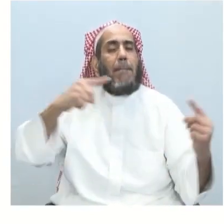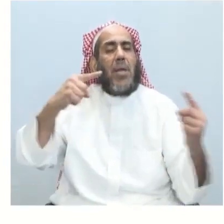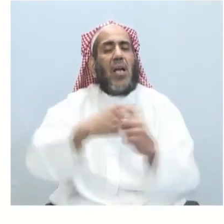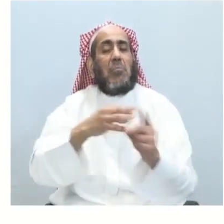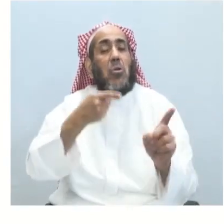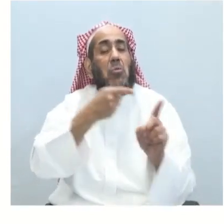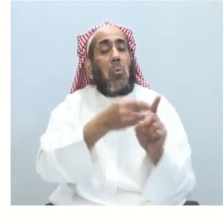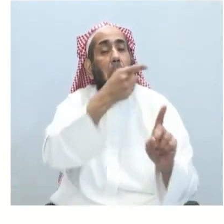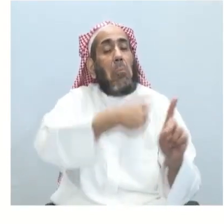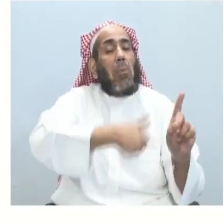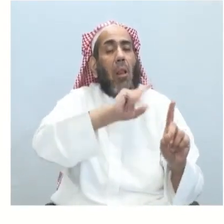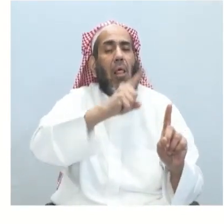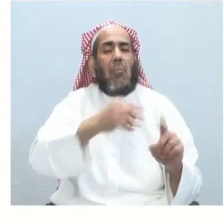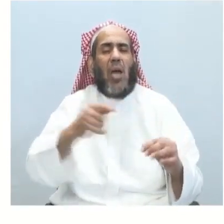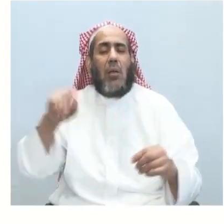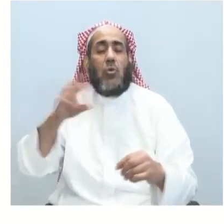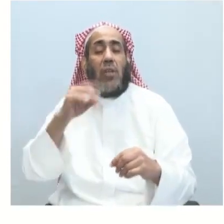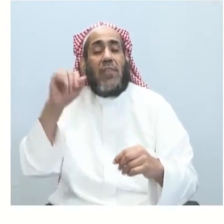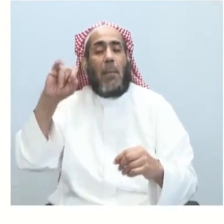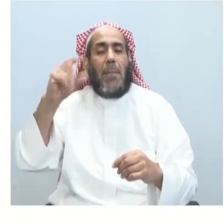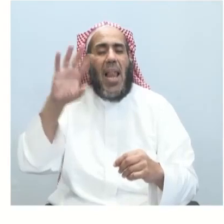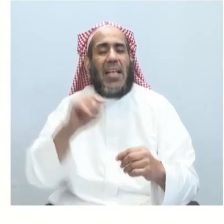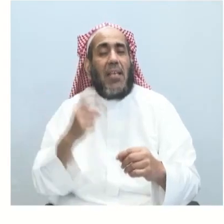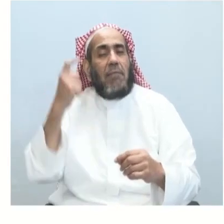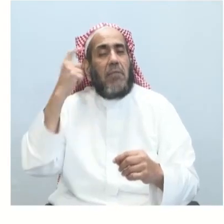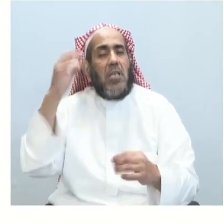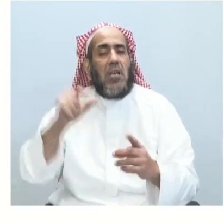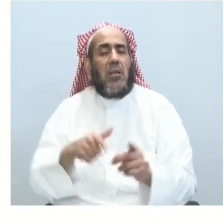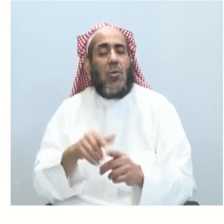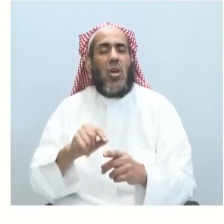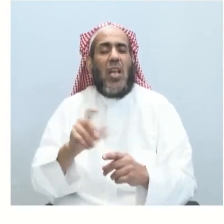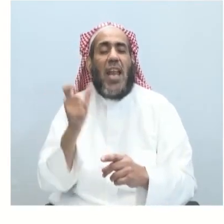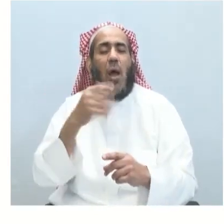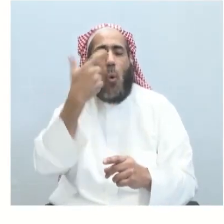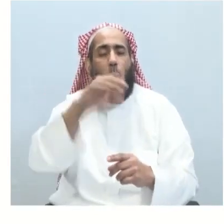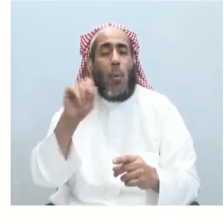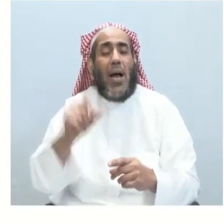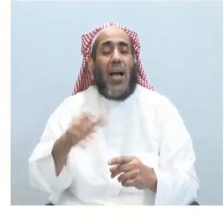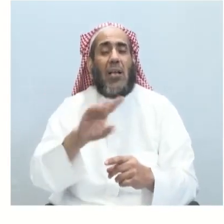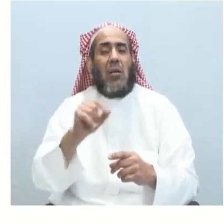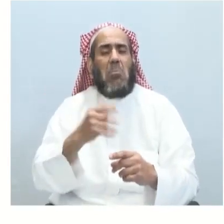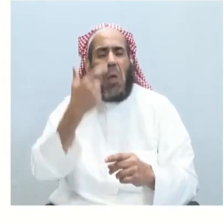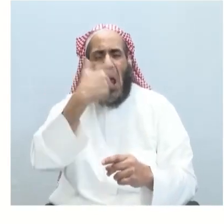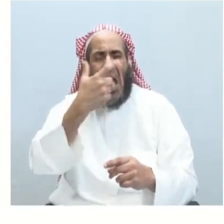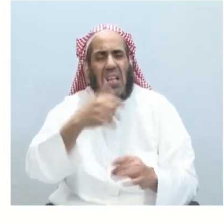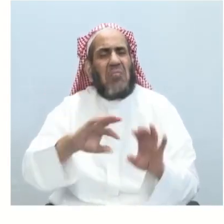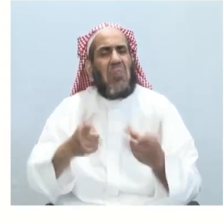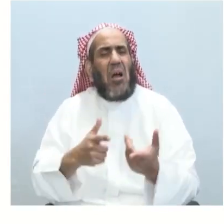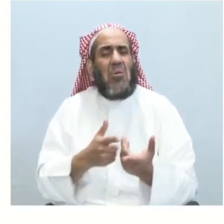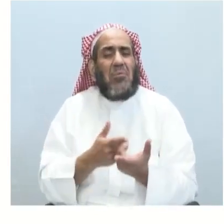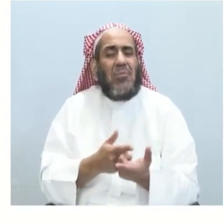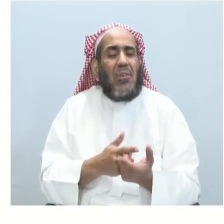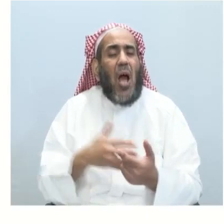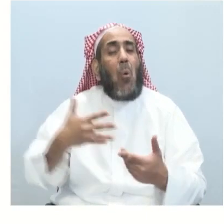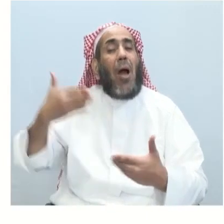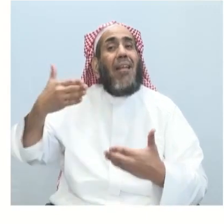يرثي فيذكر محاسن هو يقول غير مجدن في ملتي واعتقادي في ذهني نوح باك ولا ترنم شادي سواء بكيت ام